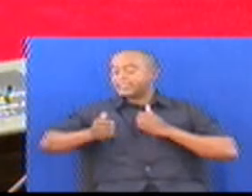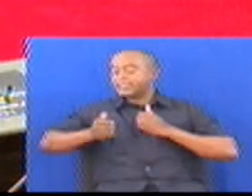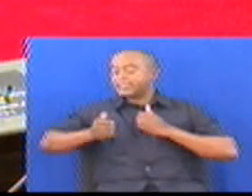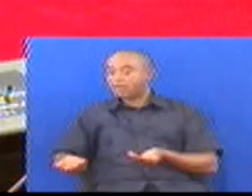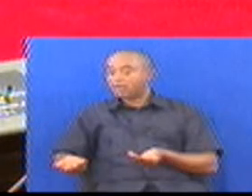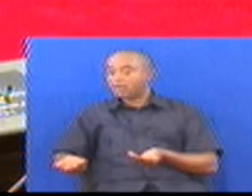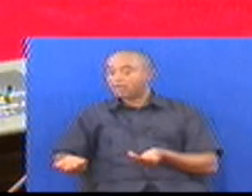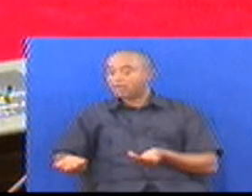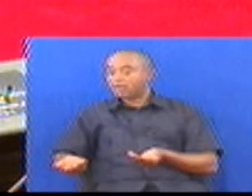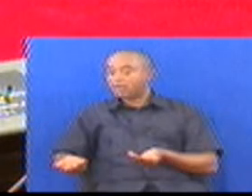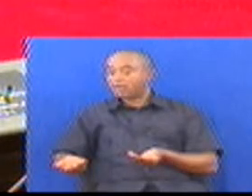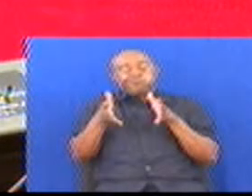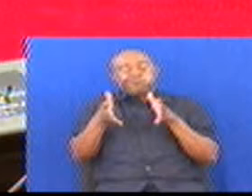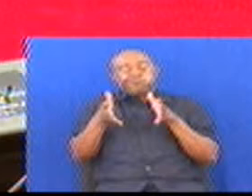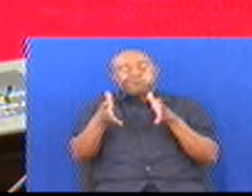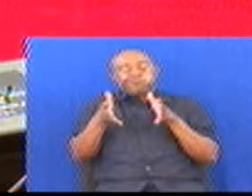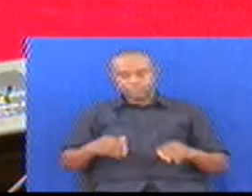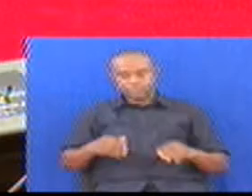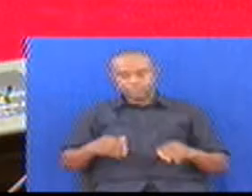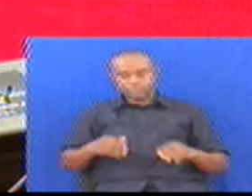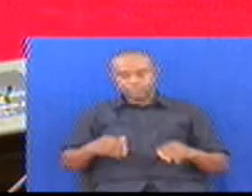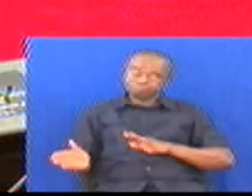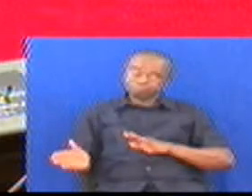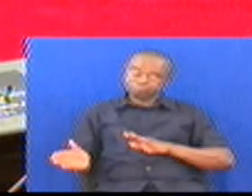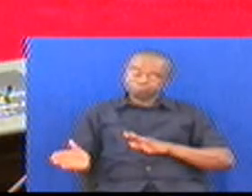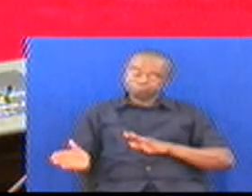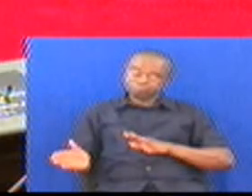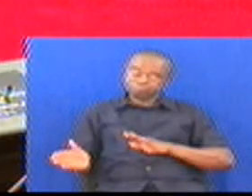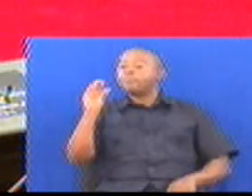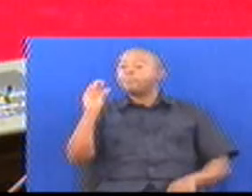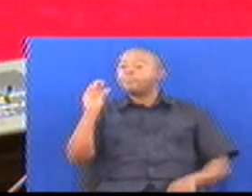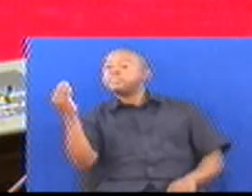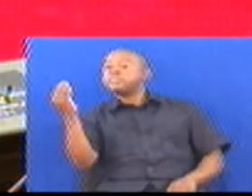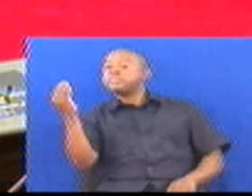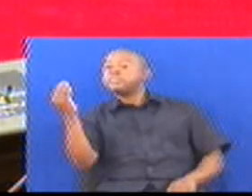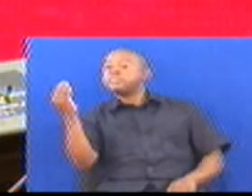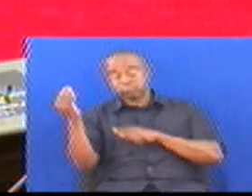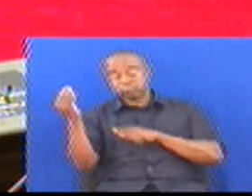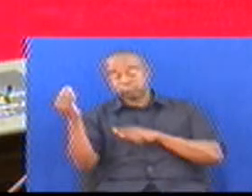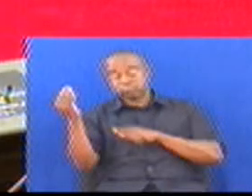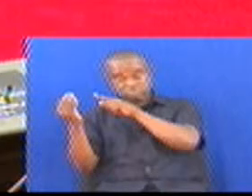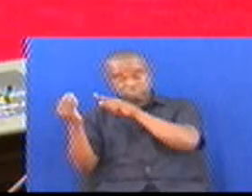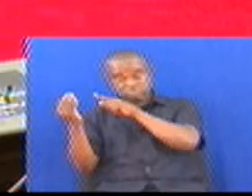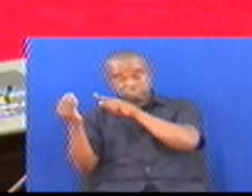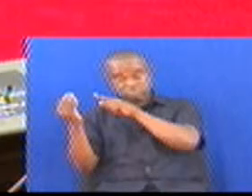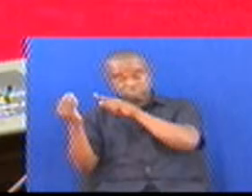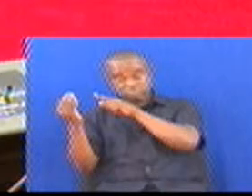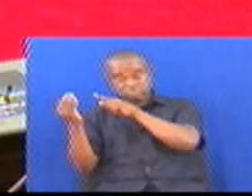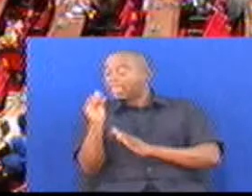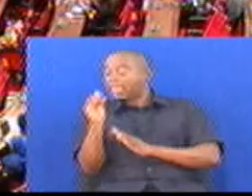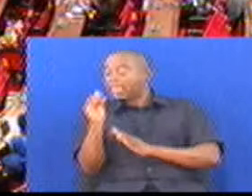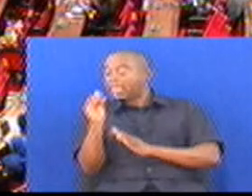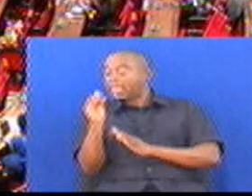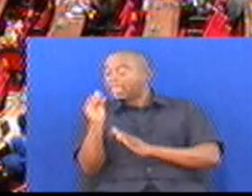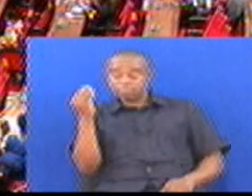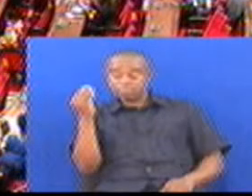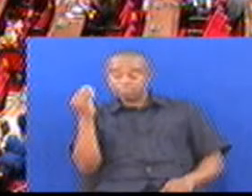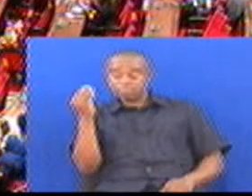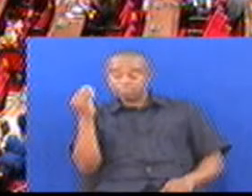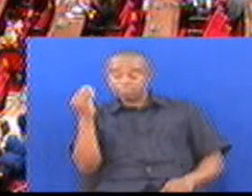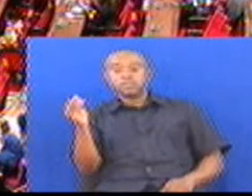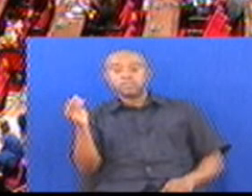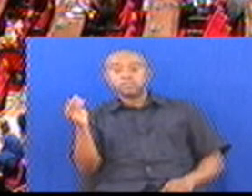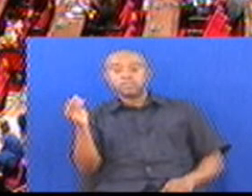kupanua wigo wa mapato ya serikali. Kwa madini, Mheshimiwa Spika, mafanikio yaliyopatikana katika sekta ya madini ni pamoja